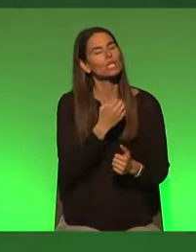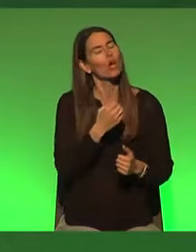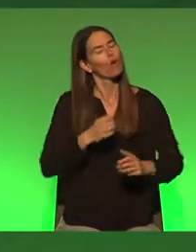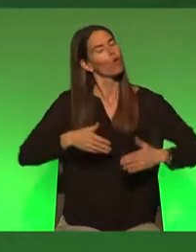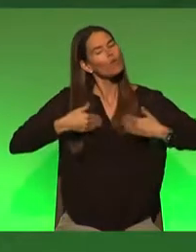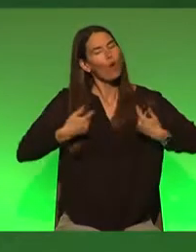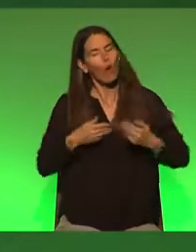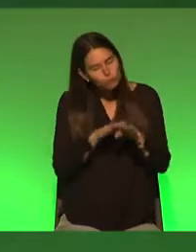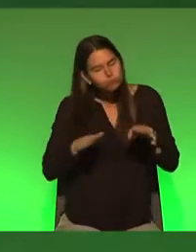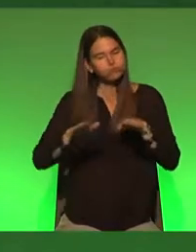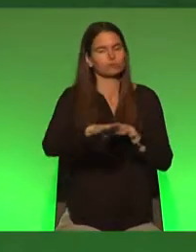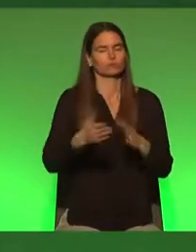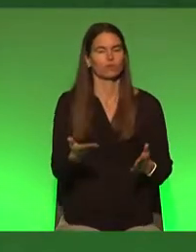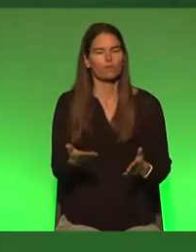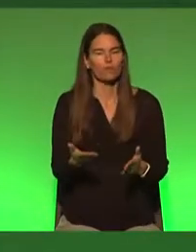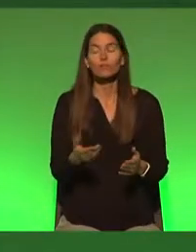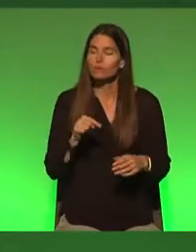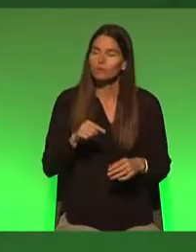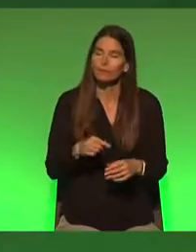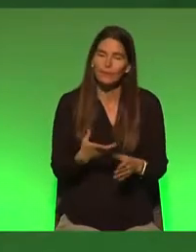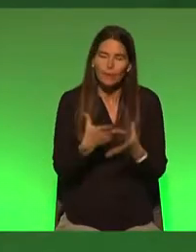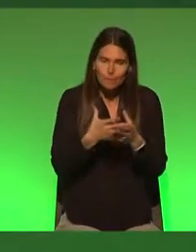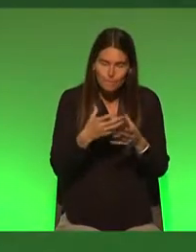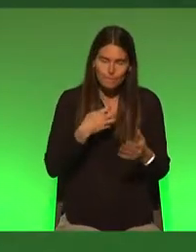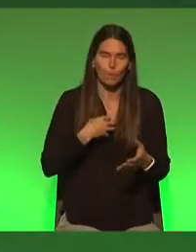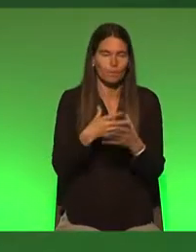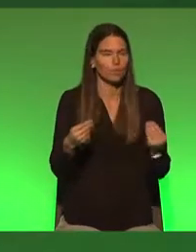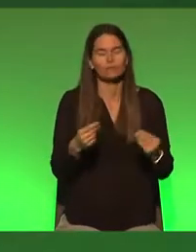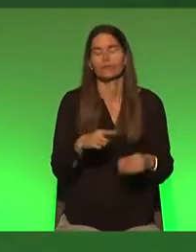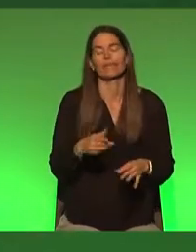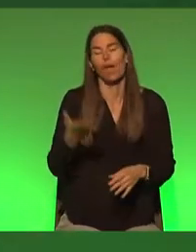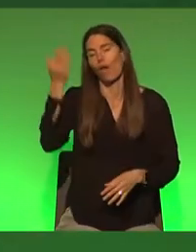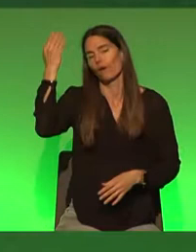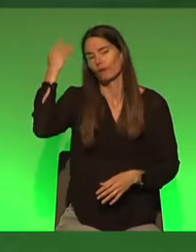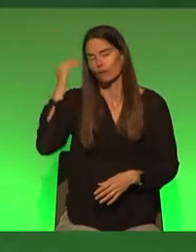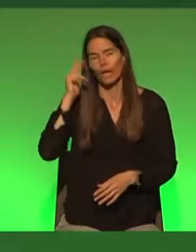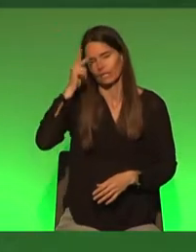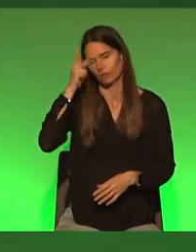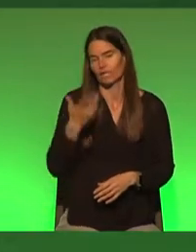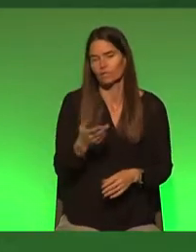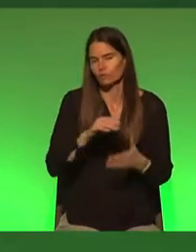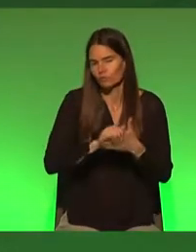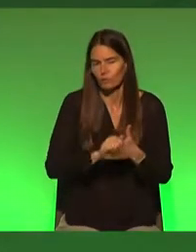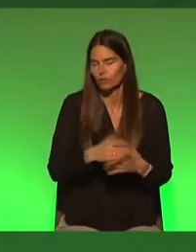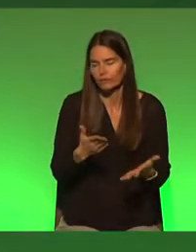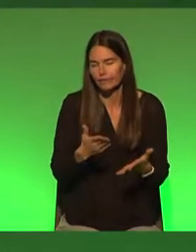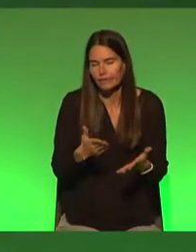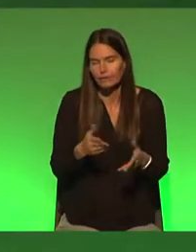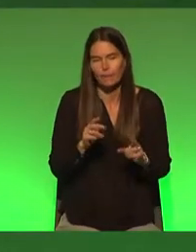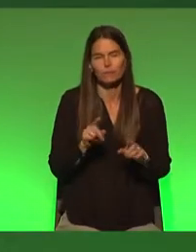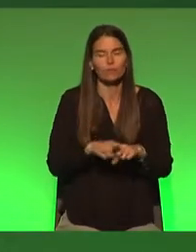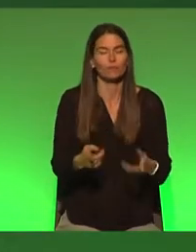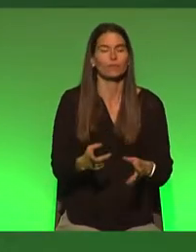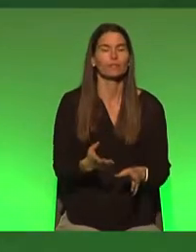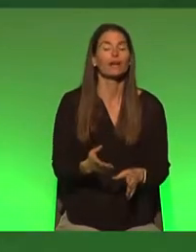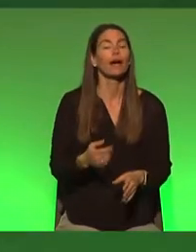Die Lösung für die heutigen Probleme liegt nicht in den alten nationalistischen Versprechungen. Eine Politik für die Zukunft,